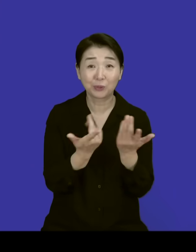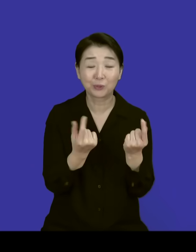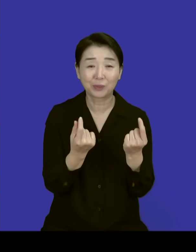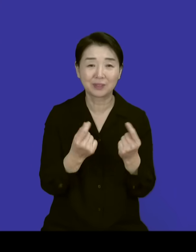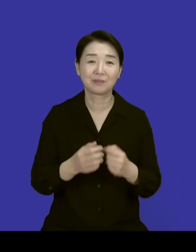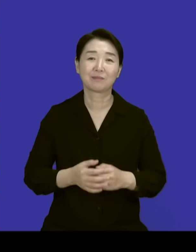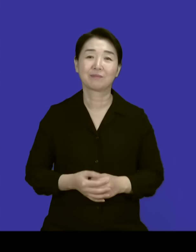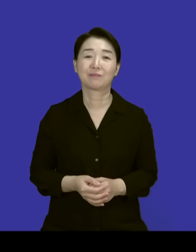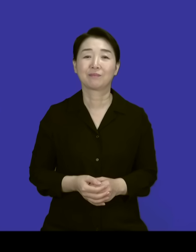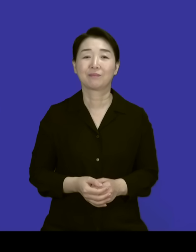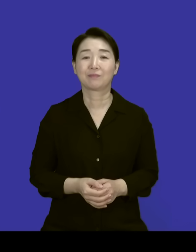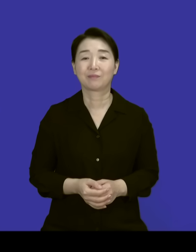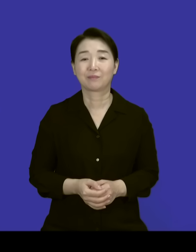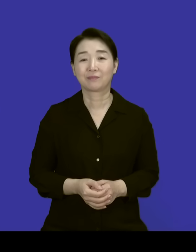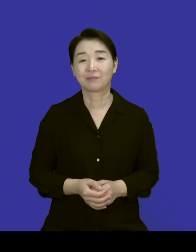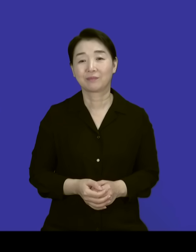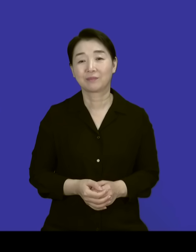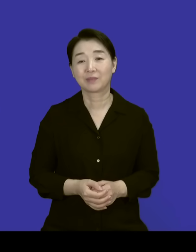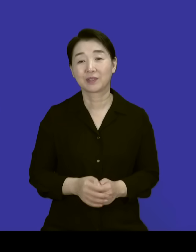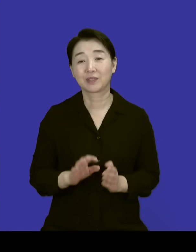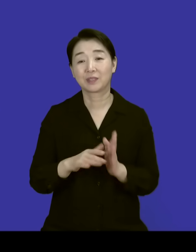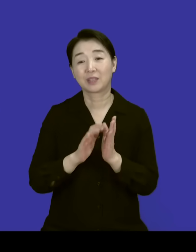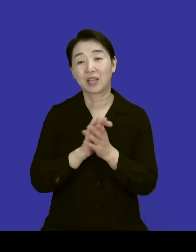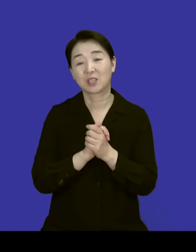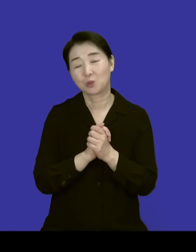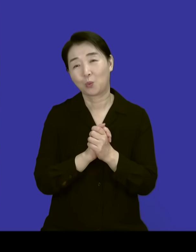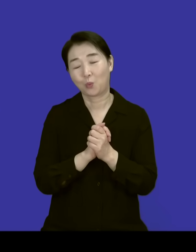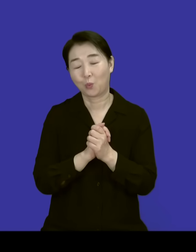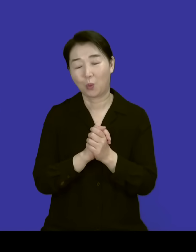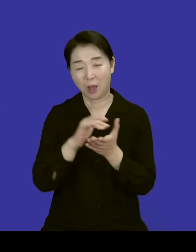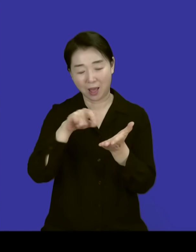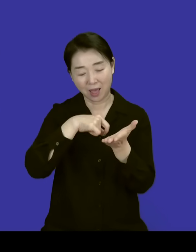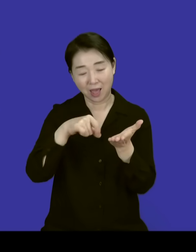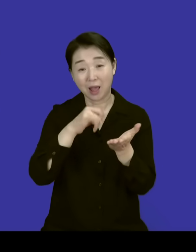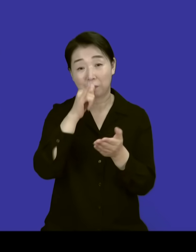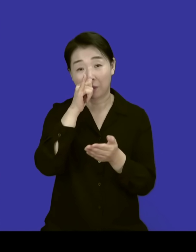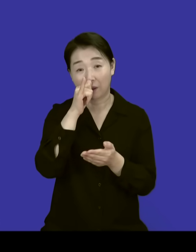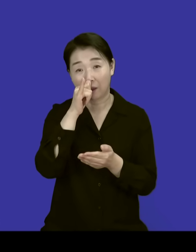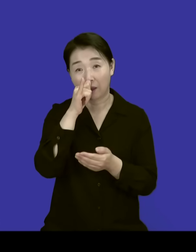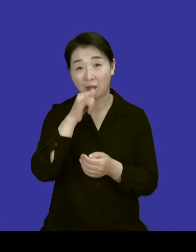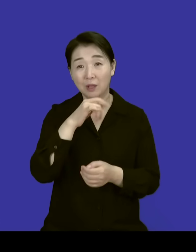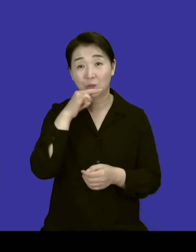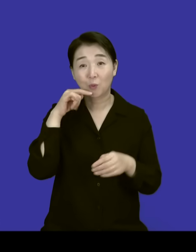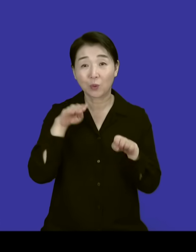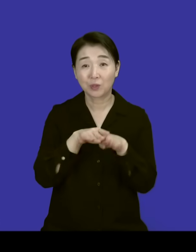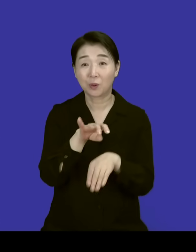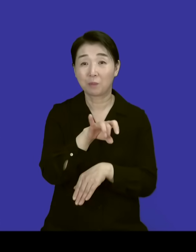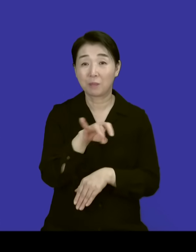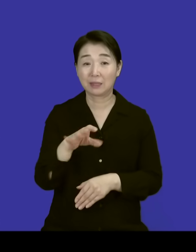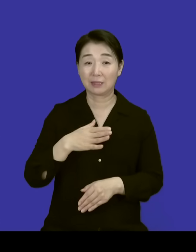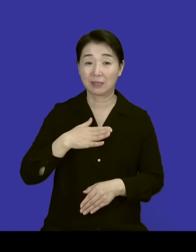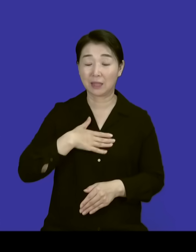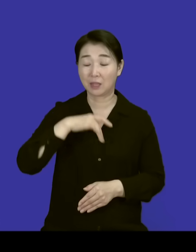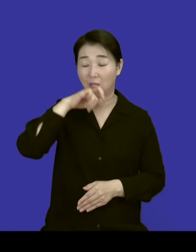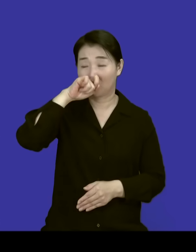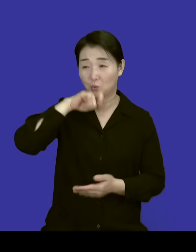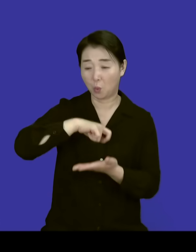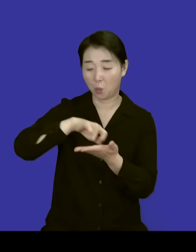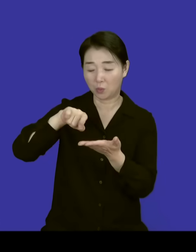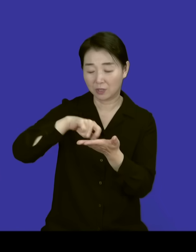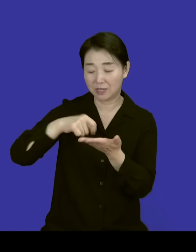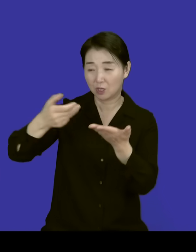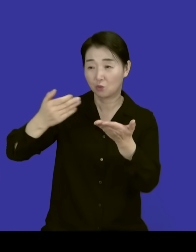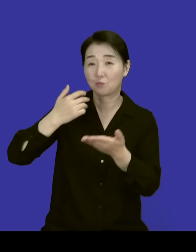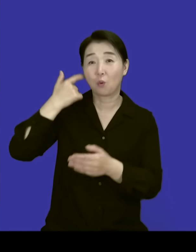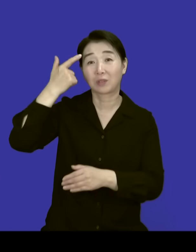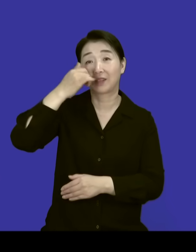회개 그 노트. 기도 말을 쓰는 거죠. 그래서 그리고 주일마다 저한테 뭐 보내주시는 좋은 글귀 써주시는 목사님도 계시고